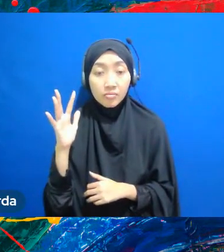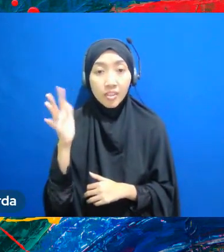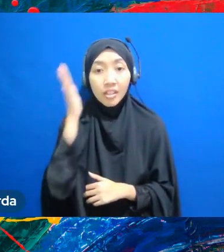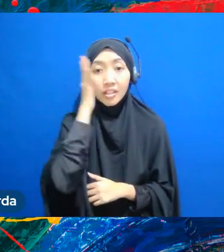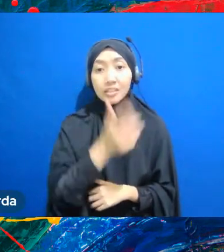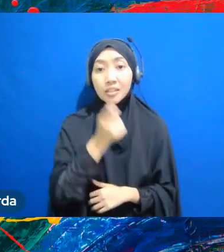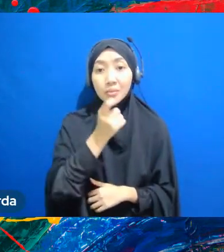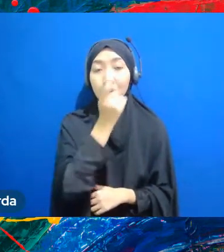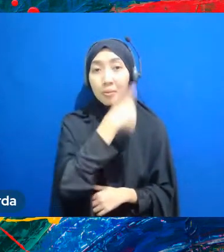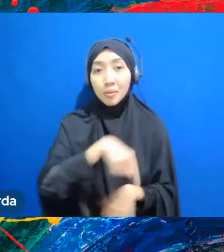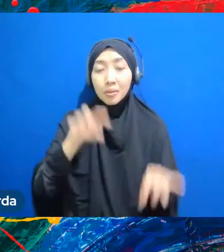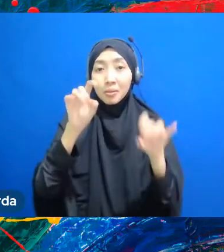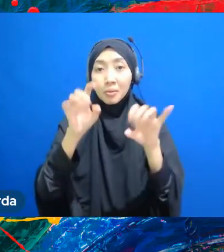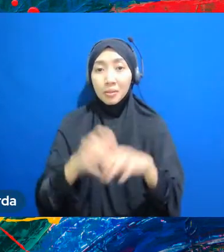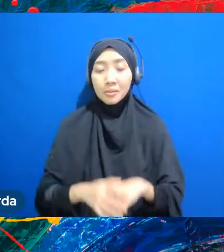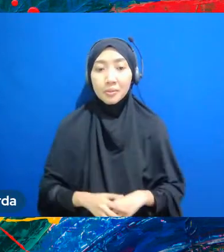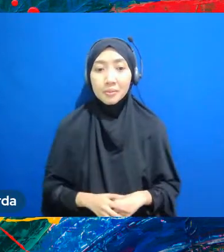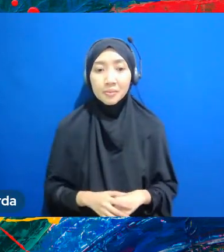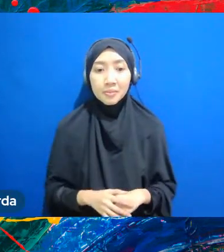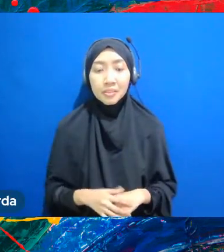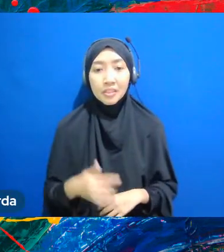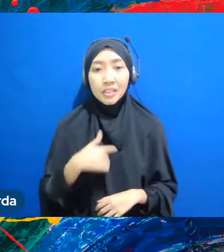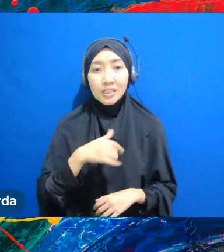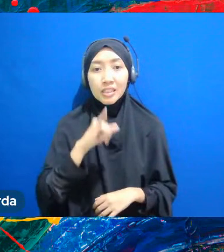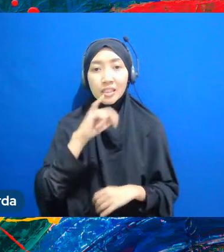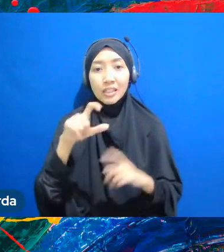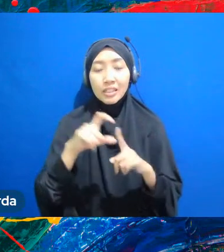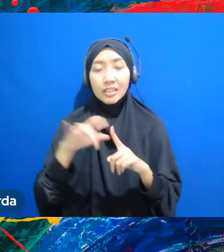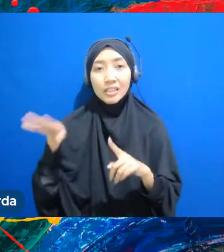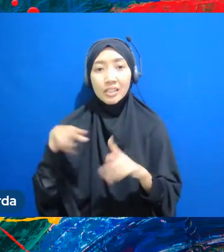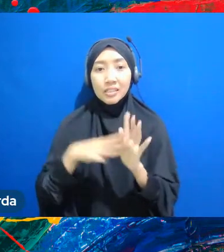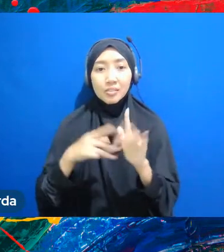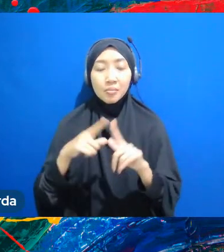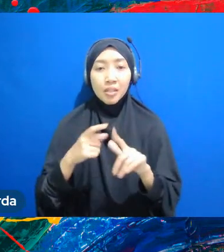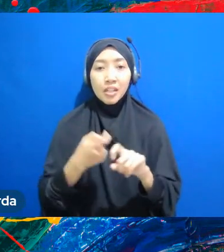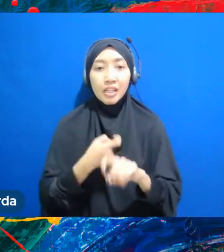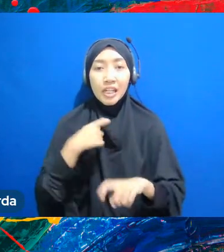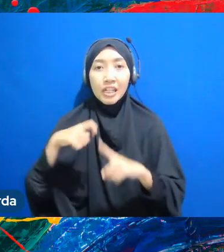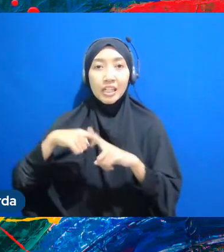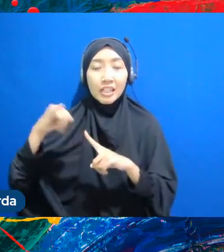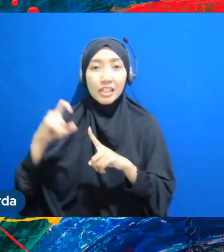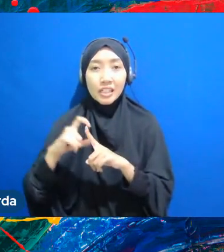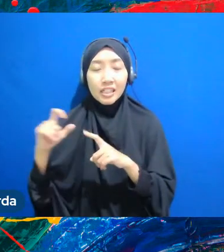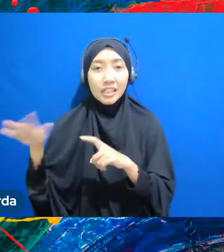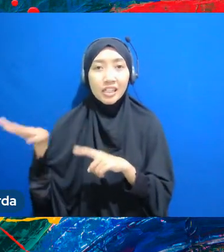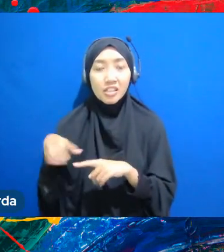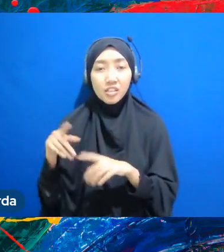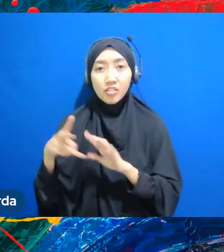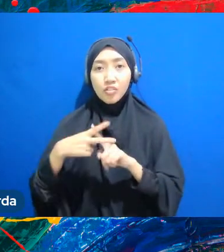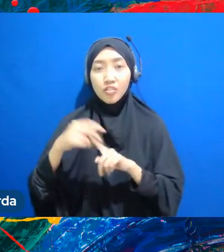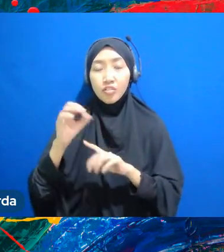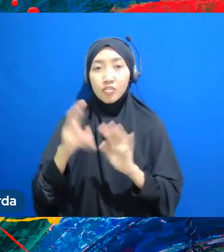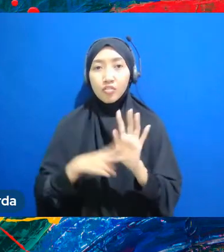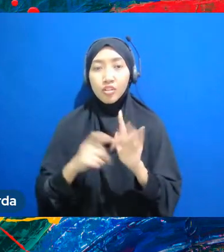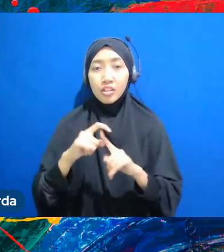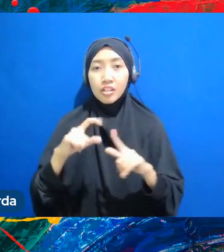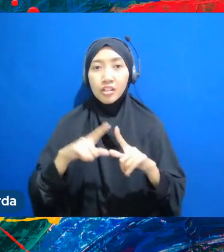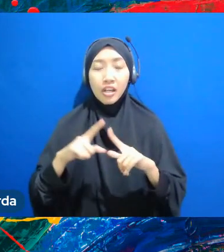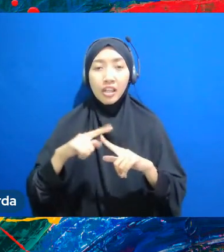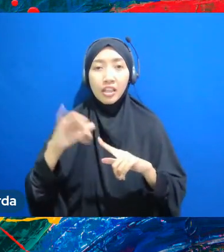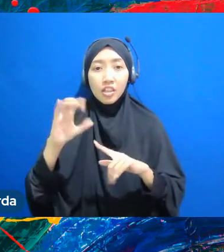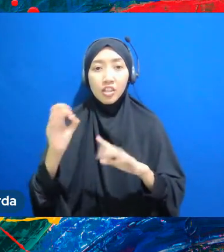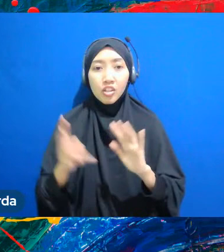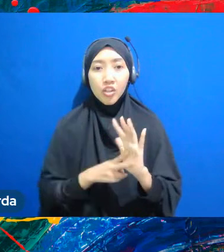Assalamualaikum warahmatullahi wabarakatuh. Saya Isma dari Kids Mall Foundation. Kalau tadi Bu Tia banyak ngomongin